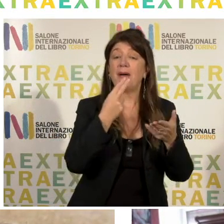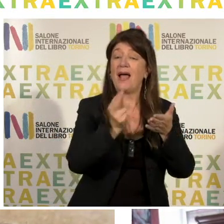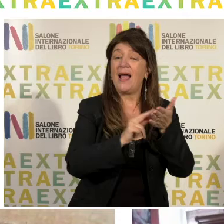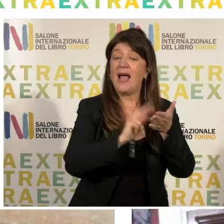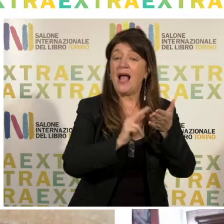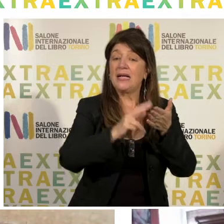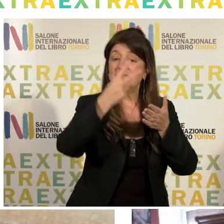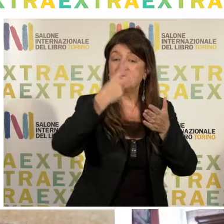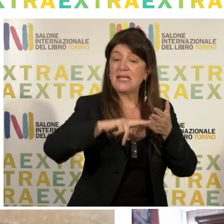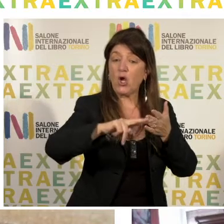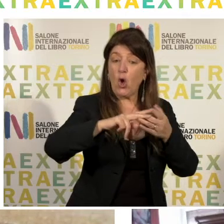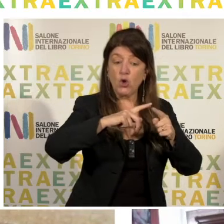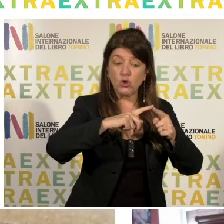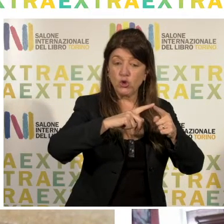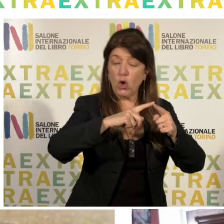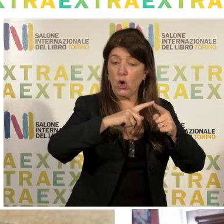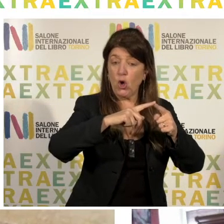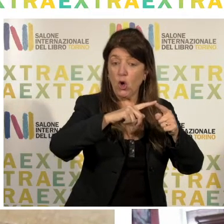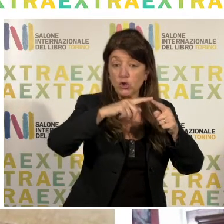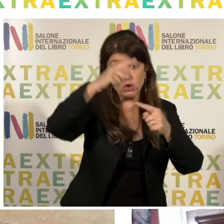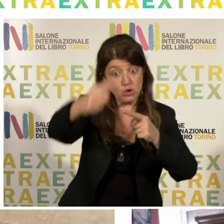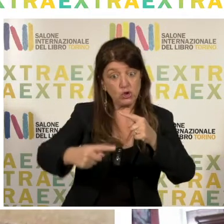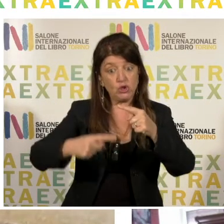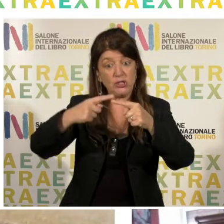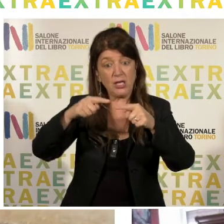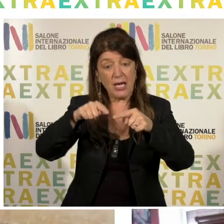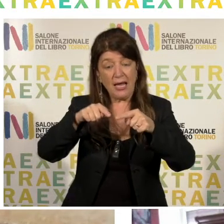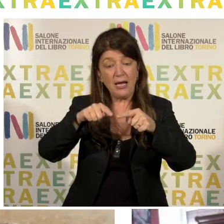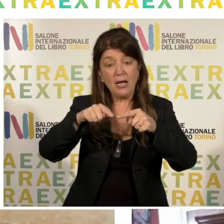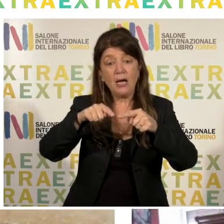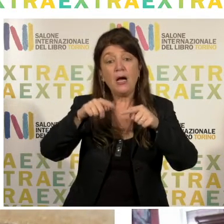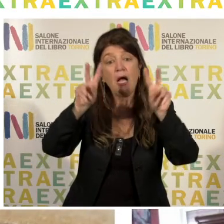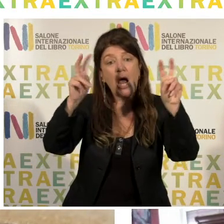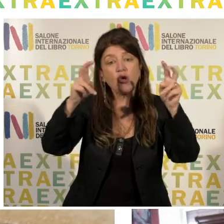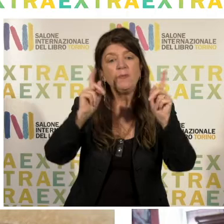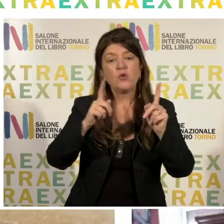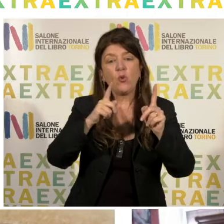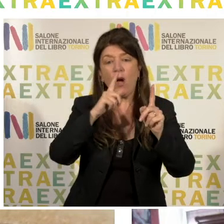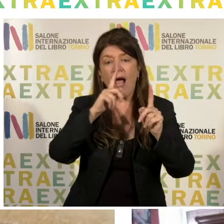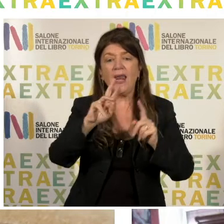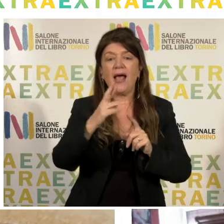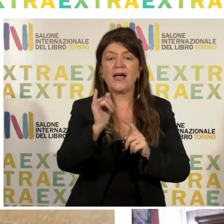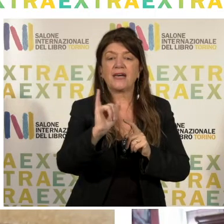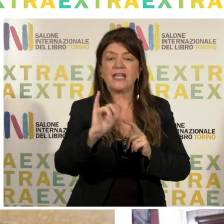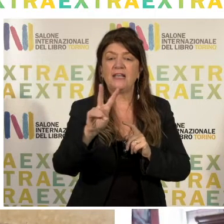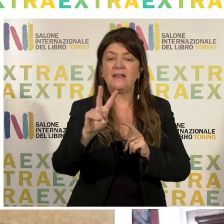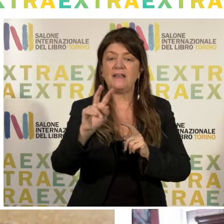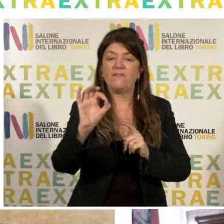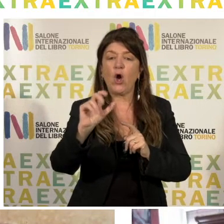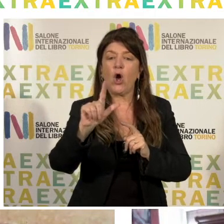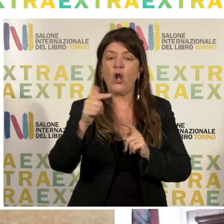il ciclo della rivolta. La rivolta per Camus è la risposta e la